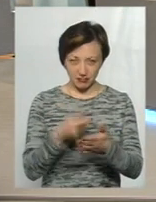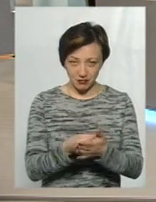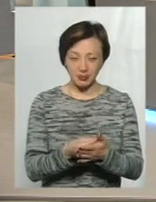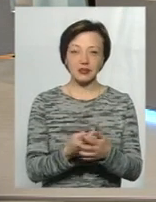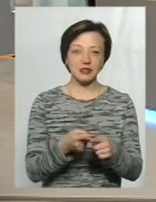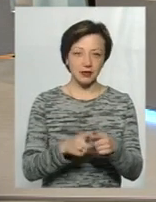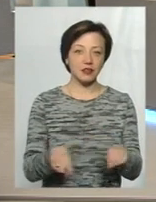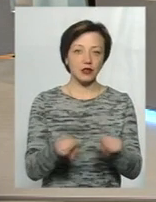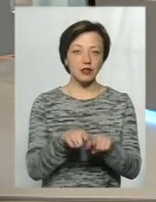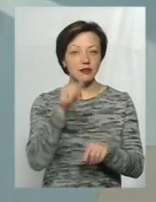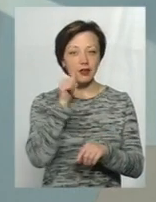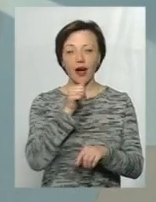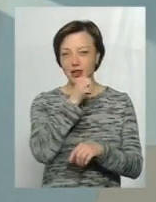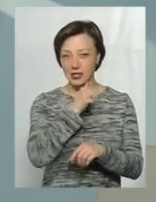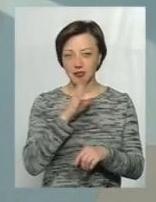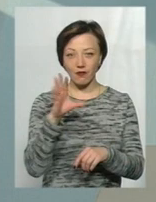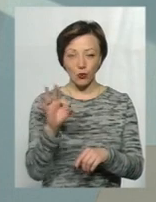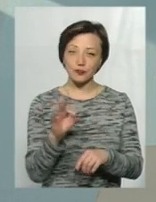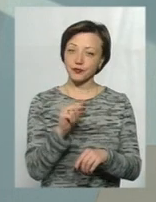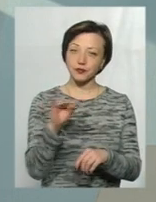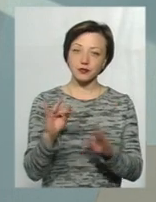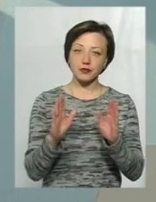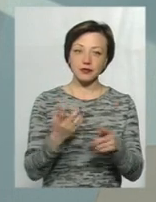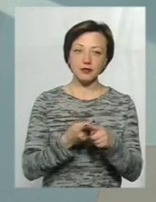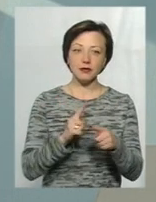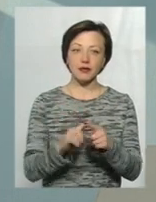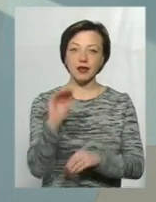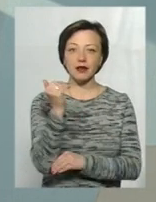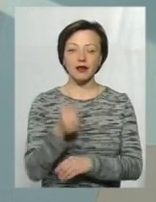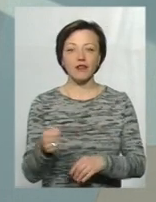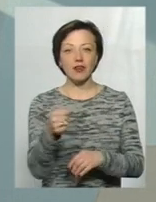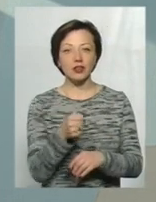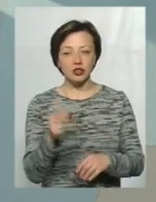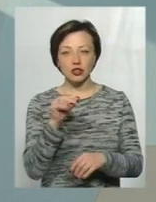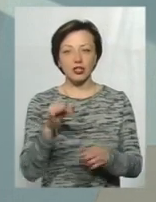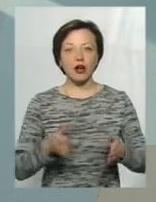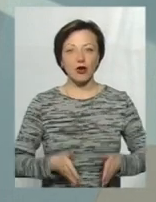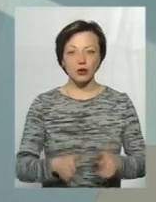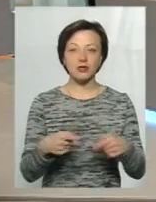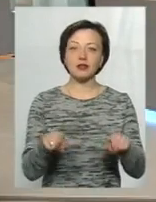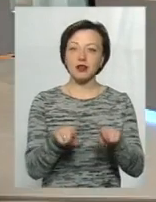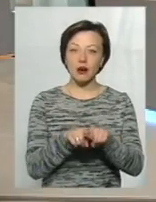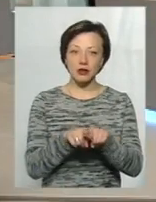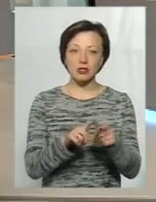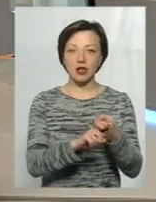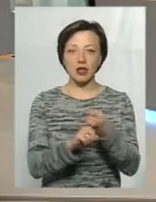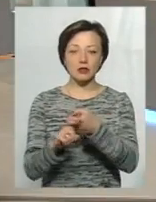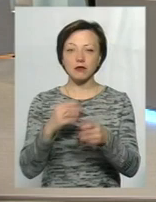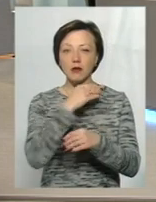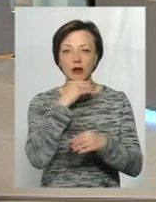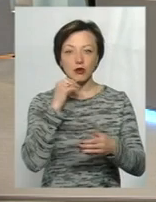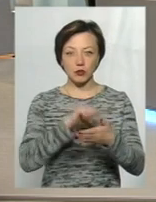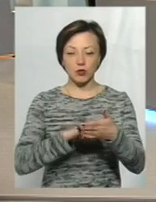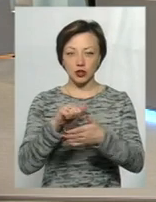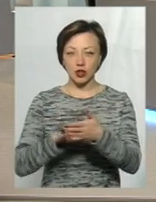це таїнство. І чи буде ця дитина виношена, чи вона народиться – це також залежить від багатьох